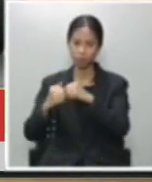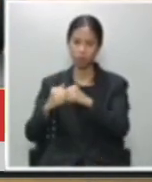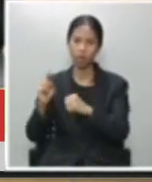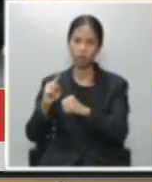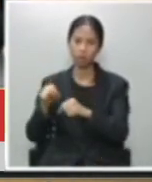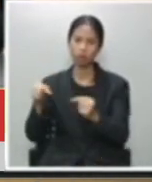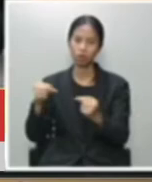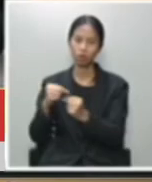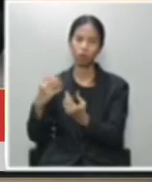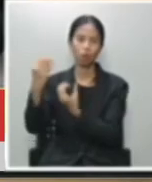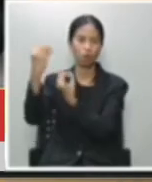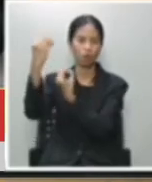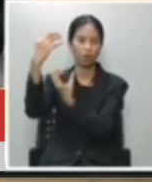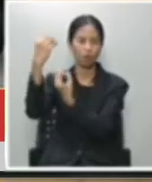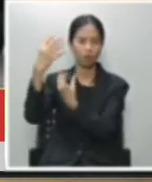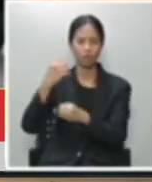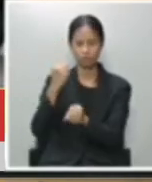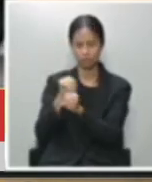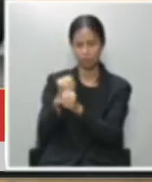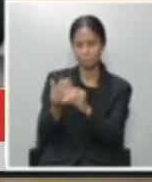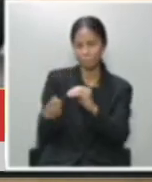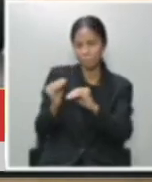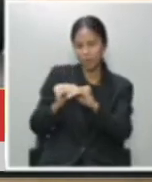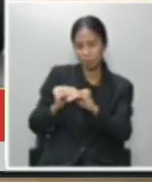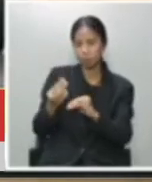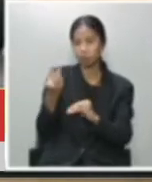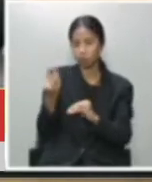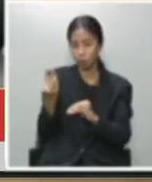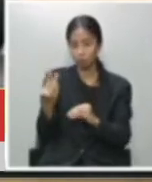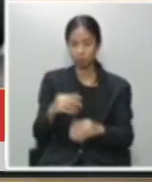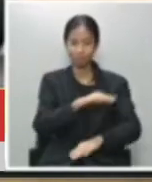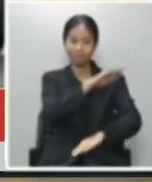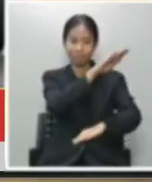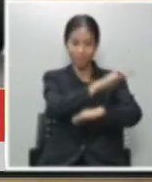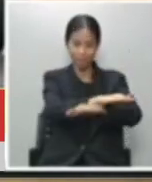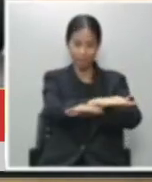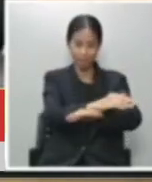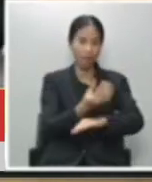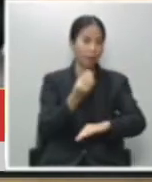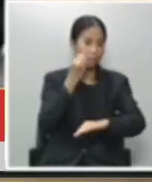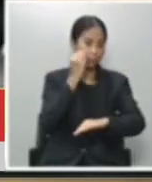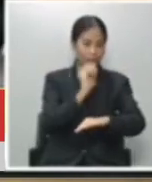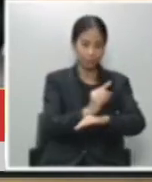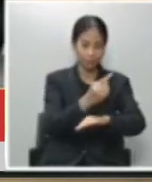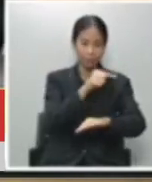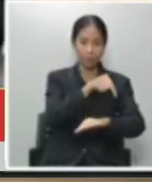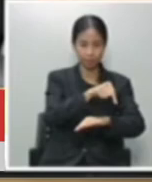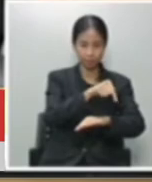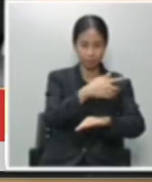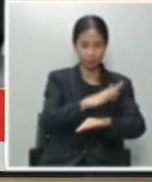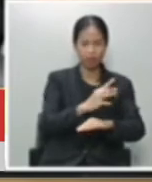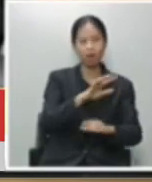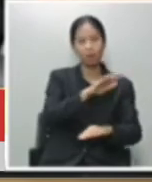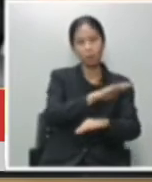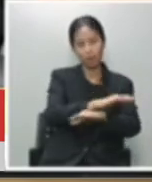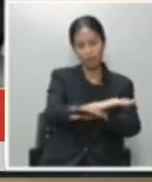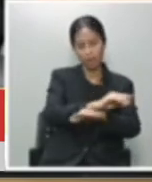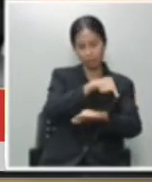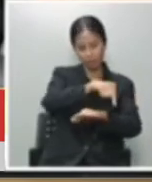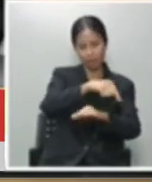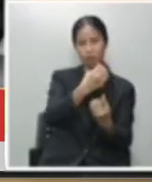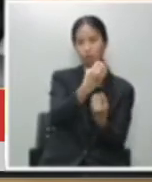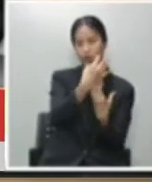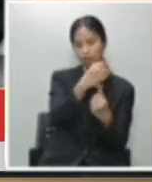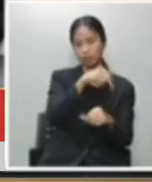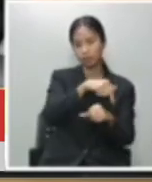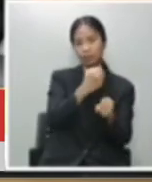รจำนวน2จุดนะครับจุดที่1คือแยกบ้านแต้ใหม่อำเภอเหล่าสะโกกเพื่อแยกไปอำเภอตาลสุมและก็อำเ